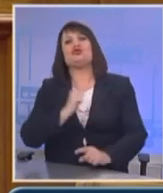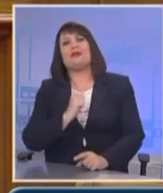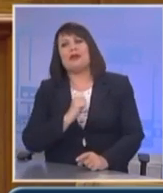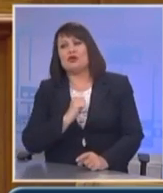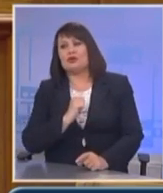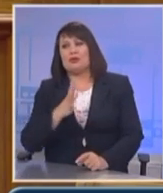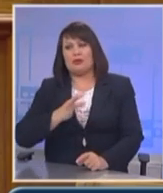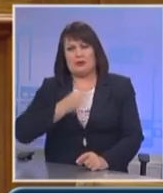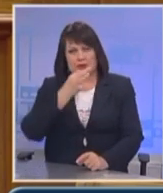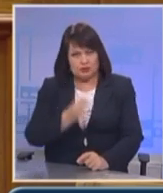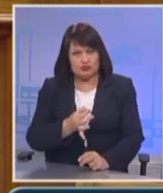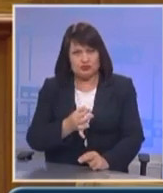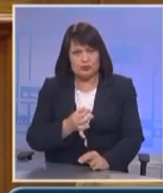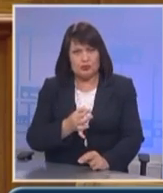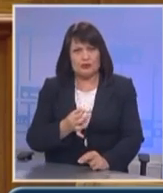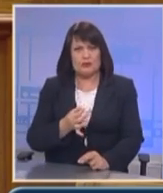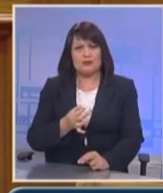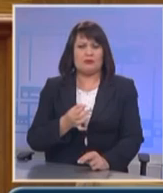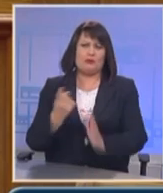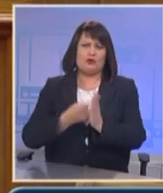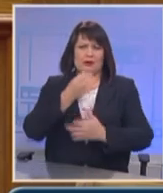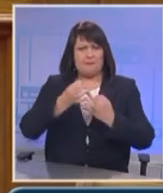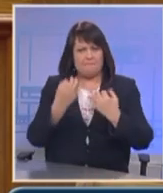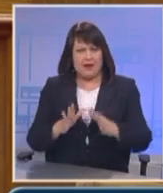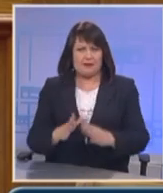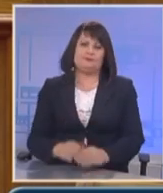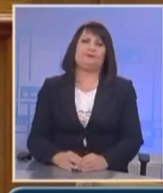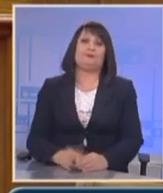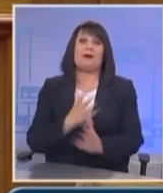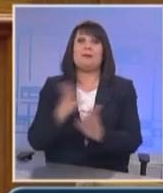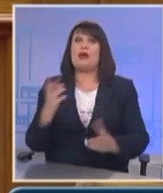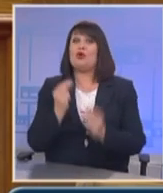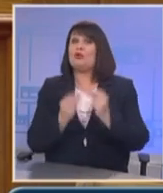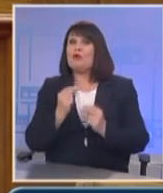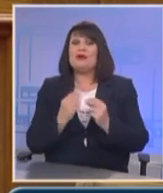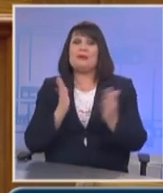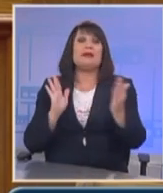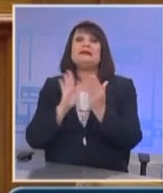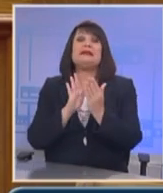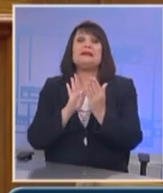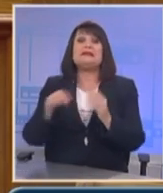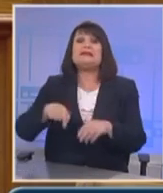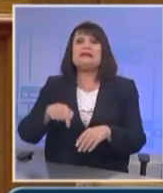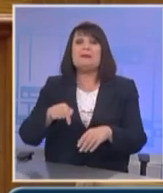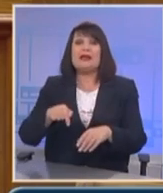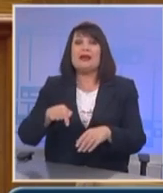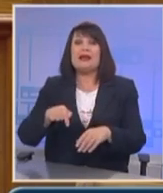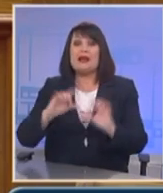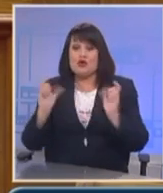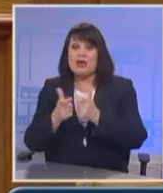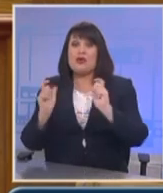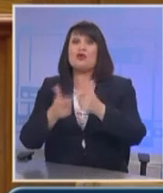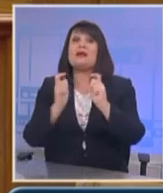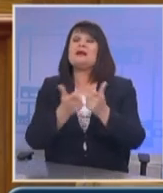θέλω να σας πω το εξής. Το είπα και στην πρωτολογία μου. Το μεγαλύτερο πρόβλημα που αντιμετωπίζουμε σήμερα όλες οι